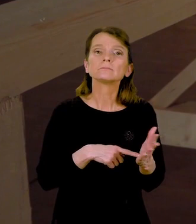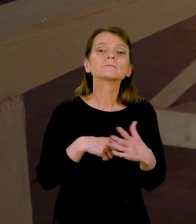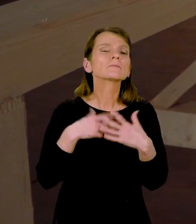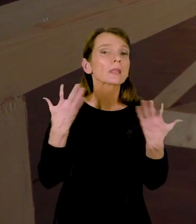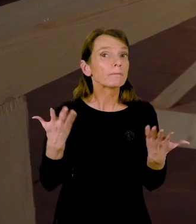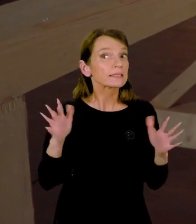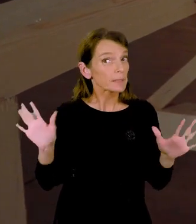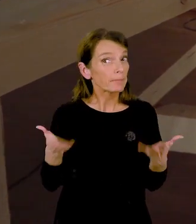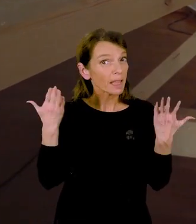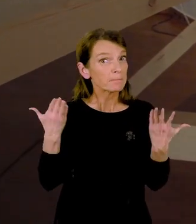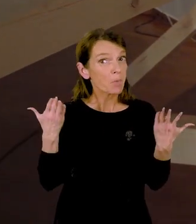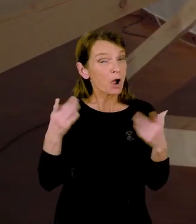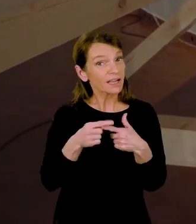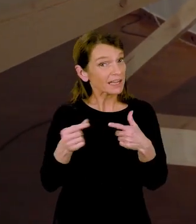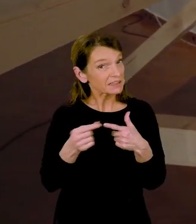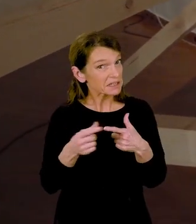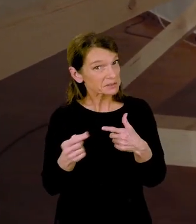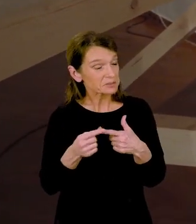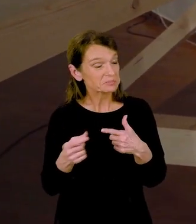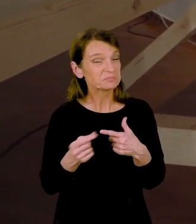Pa se pejmo hecat.